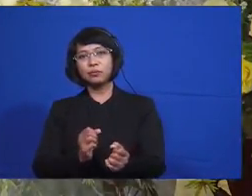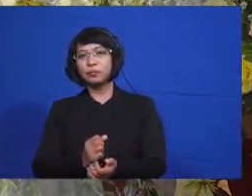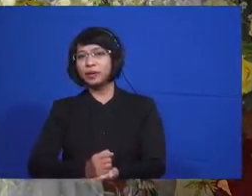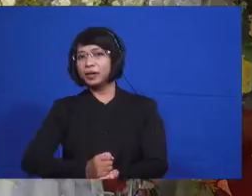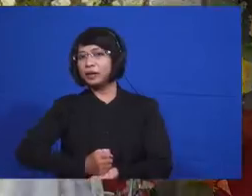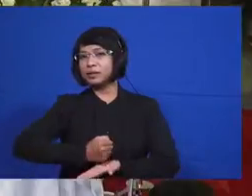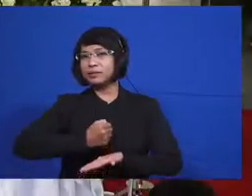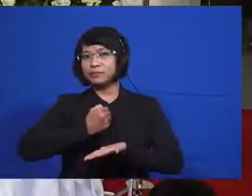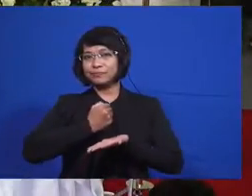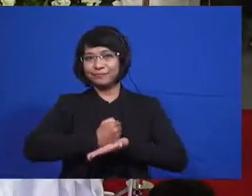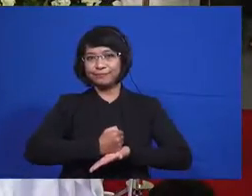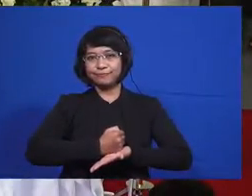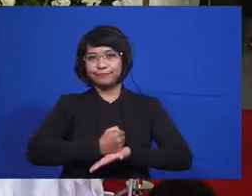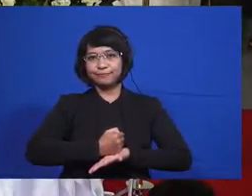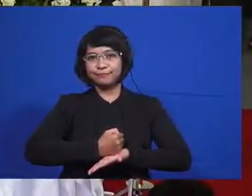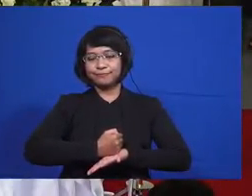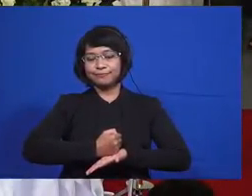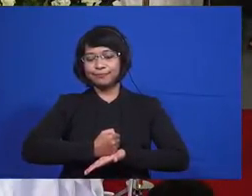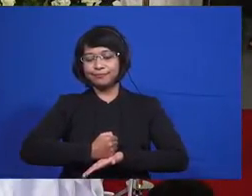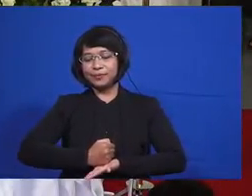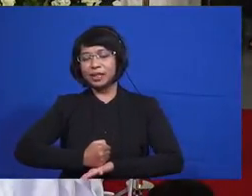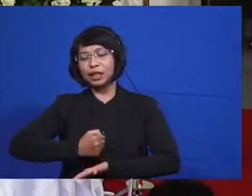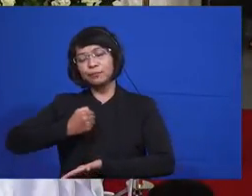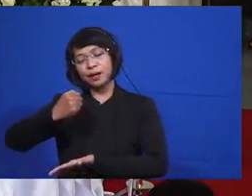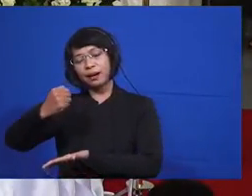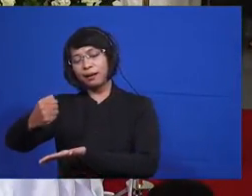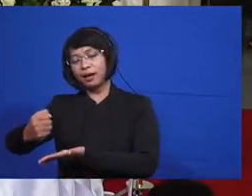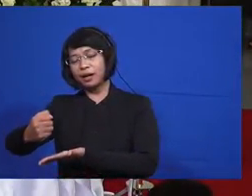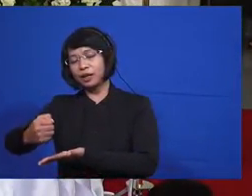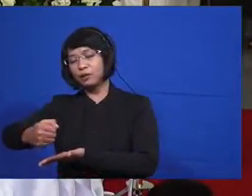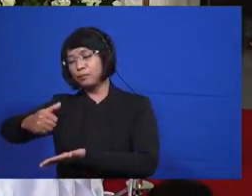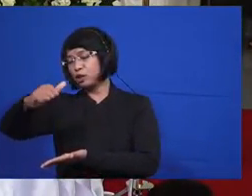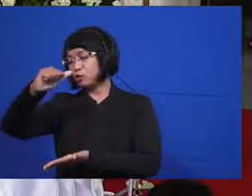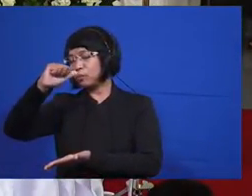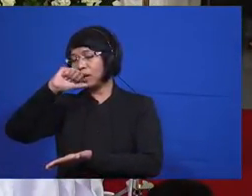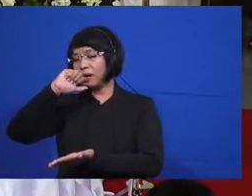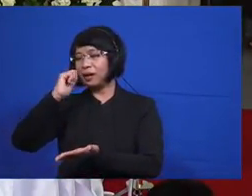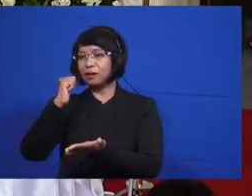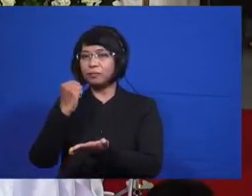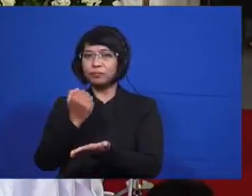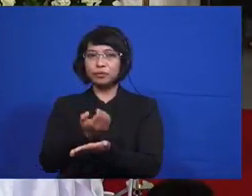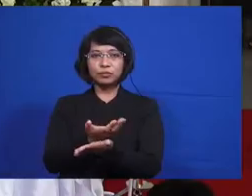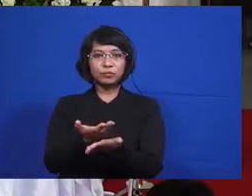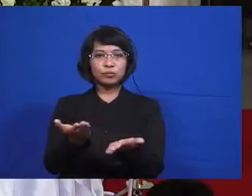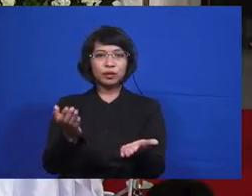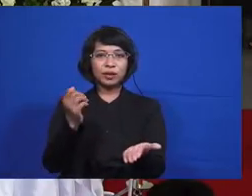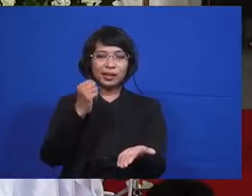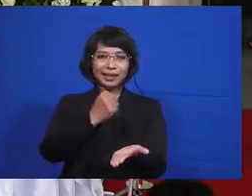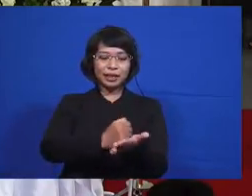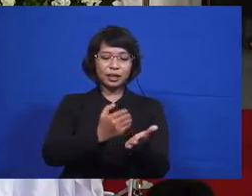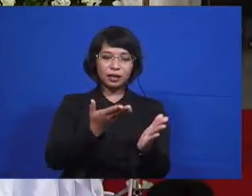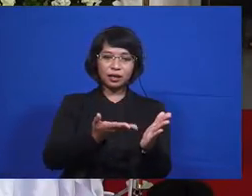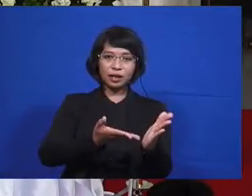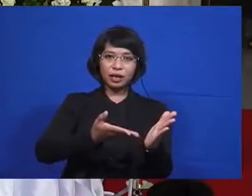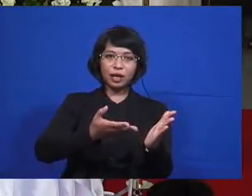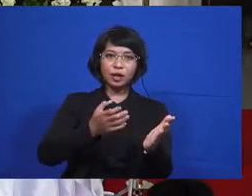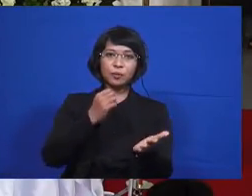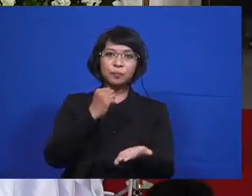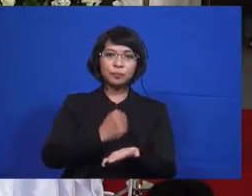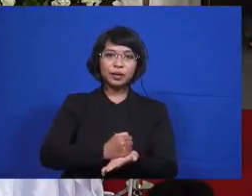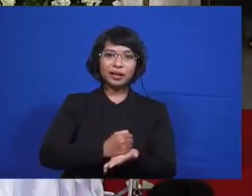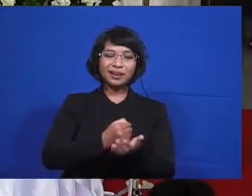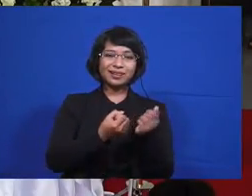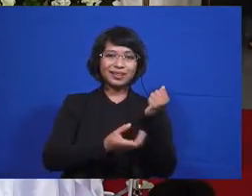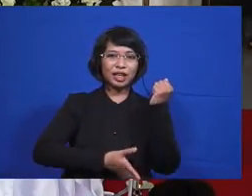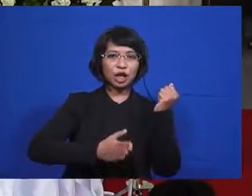murid-muridnya seraya berkata, terimalah dan minumlah kamu semua, inilah piala